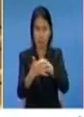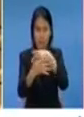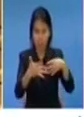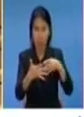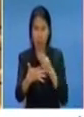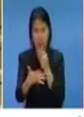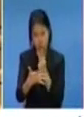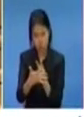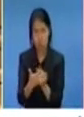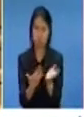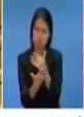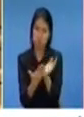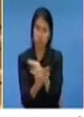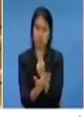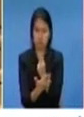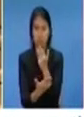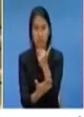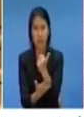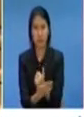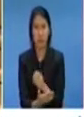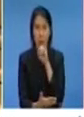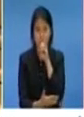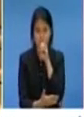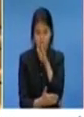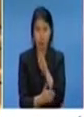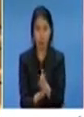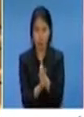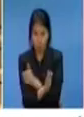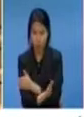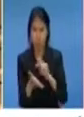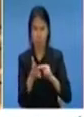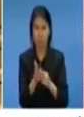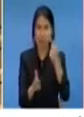อบให้กรรมาธิการสบายใจก่อนนะครับว่าเห็นด้วย